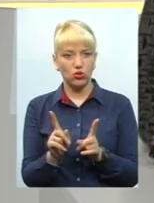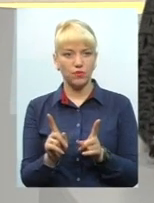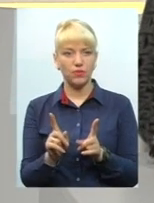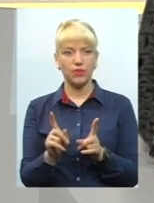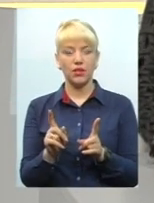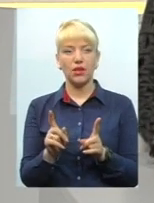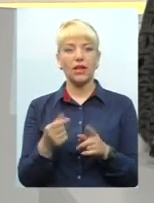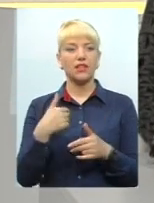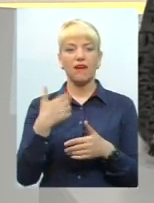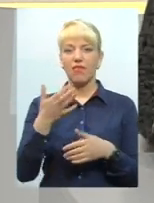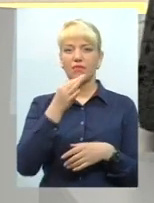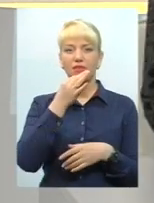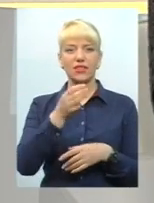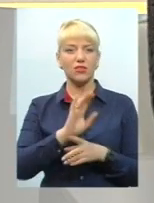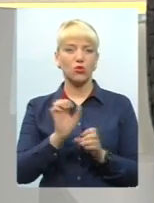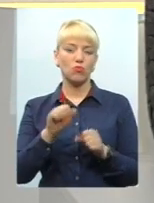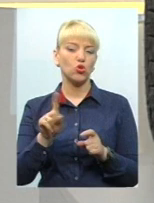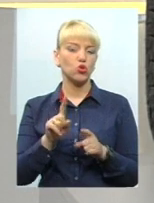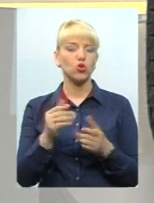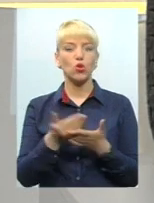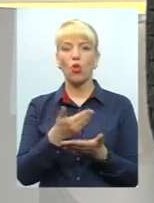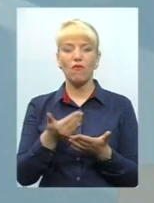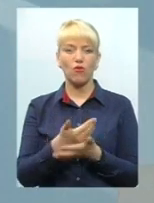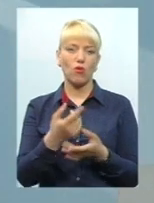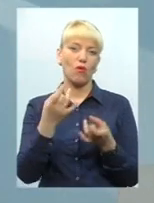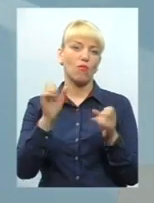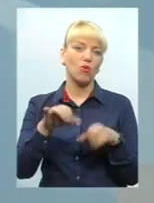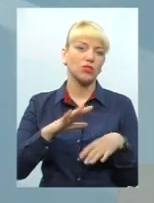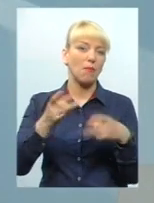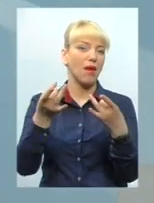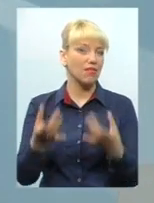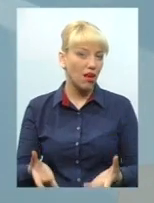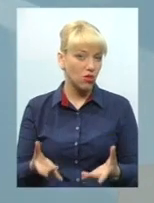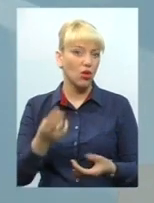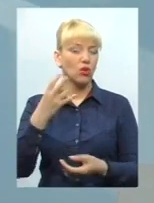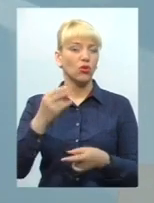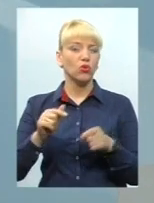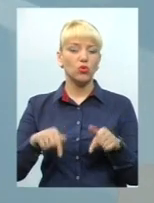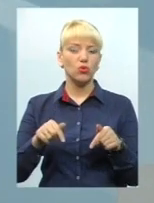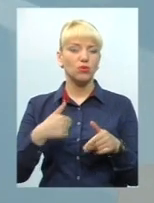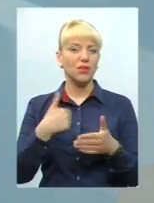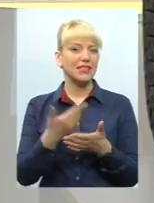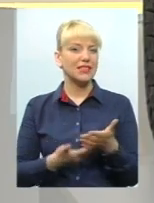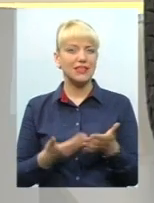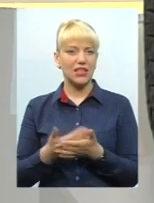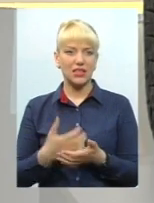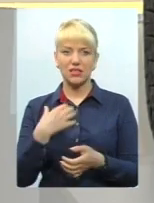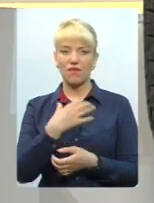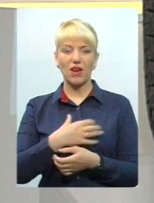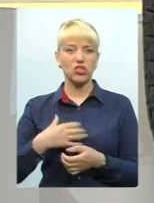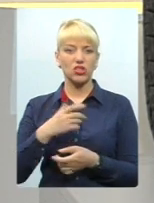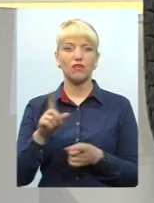я вам не скажу нічого якось, можливо, нового, може, банально, але тут ще мені здається важливо,